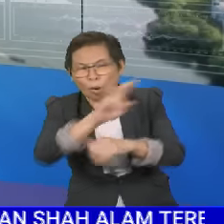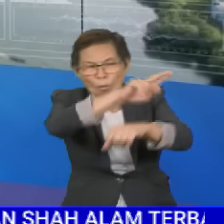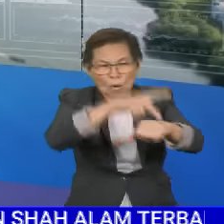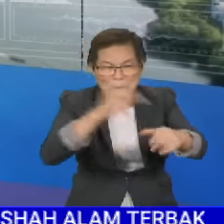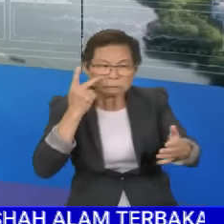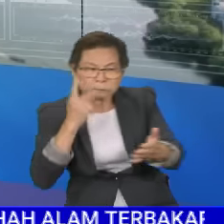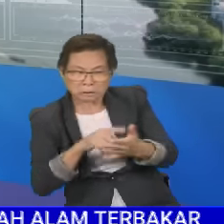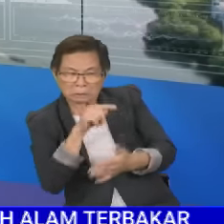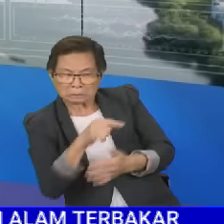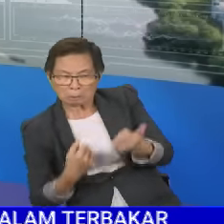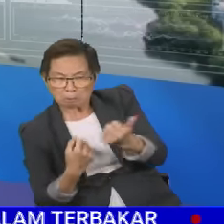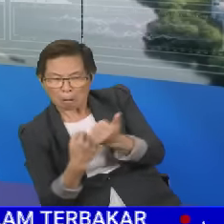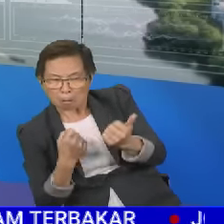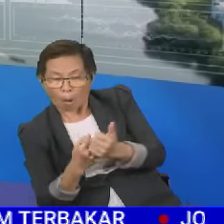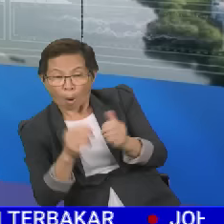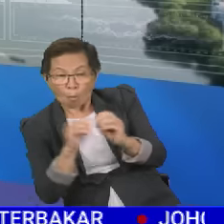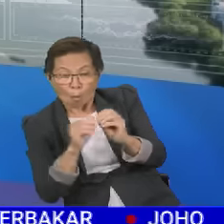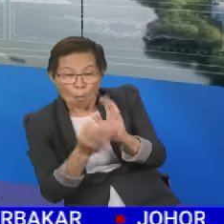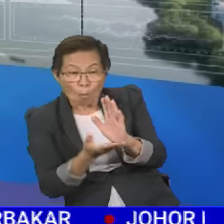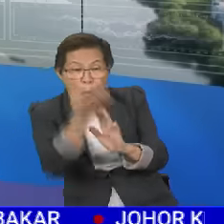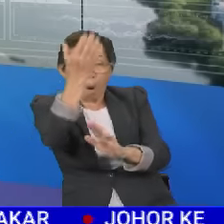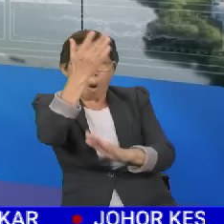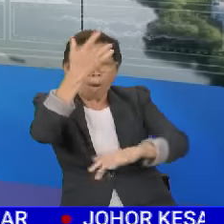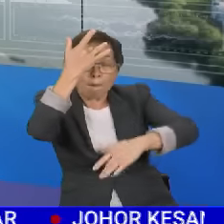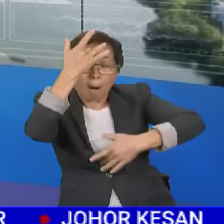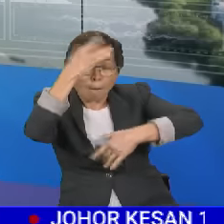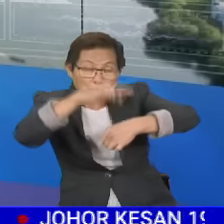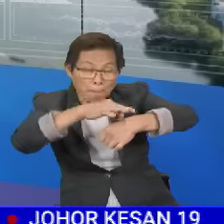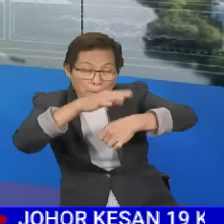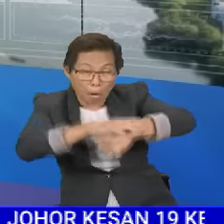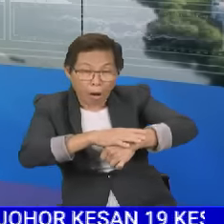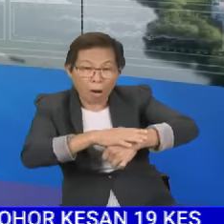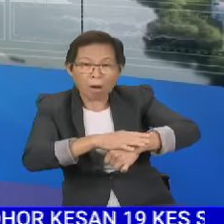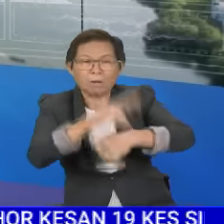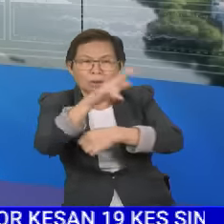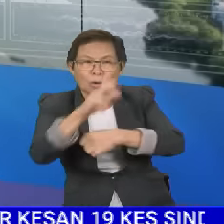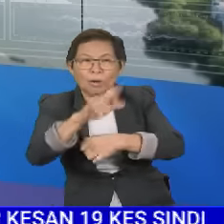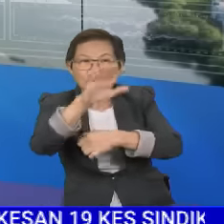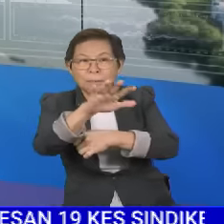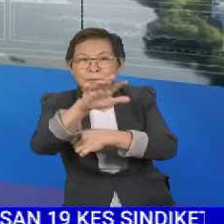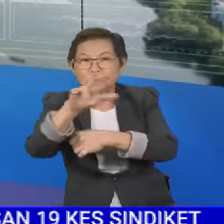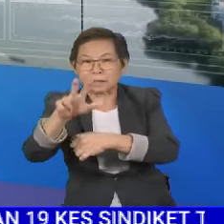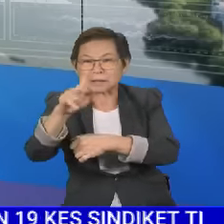kesan menjadi penyumbang kepada peningkatan cash dengki di daerah berkenaan sebanyak 353